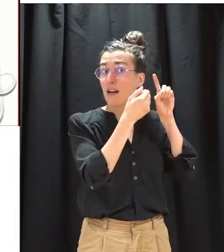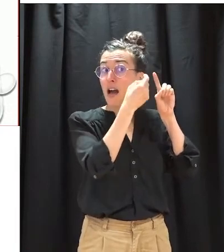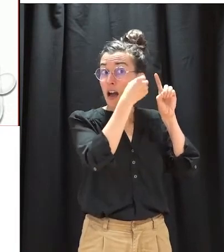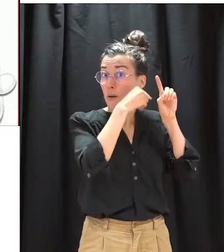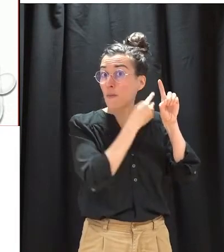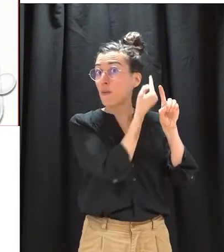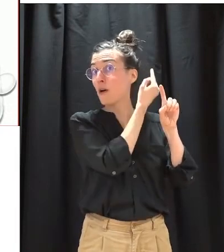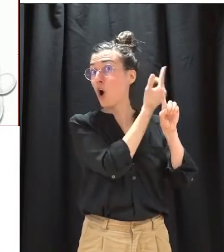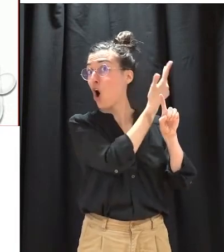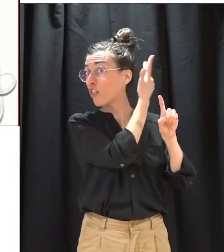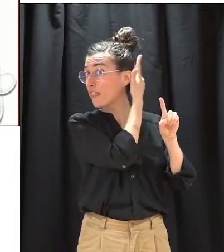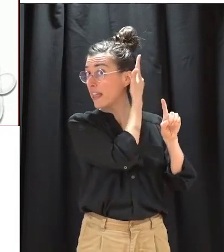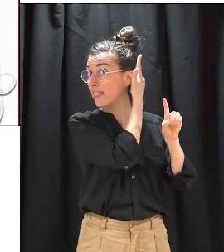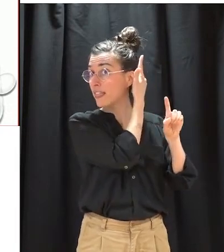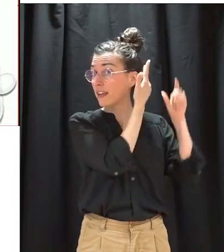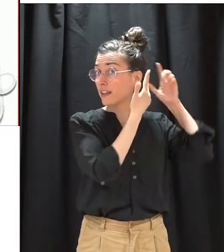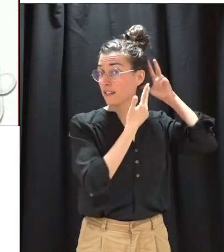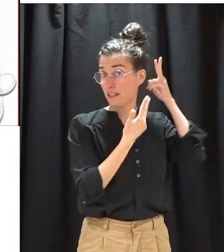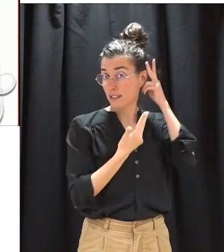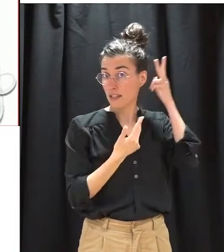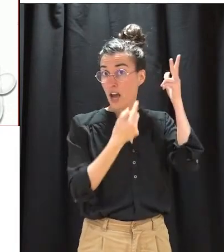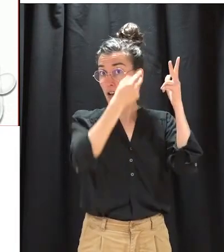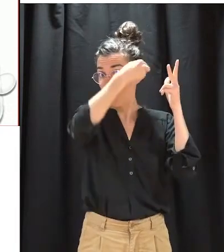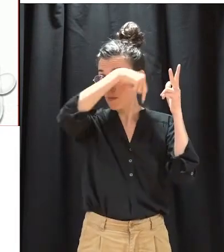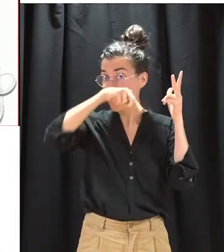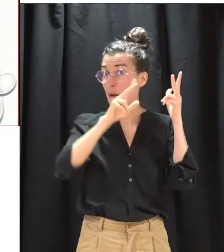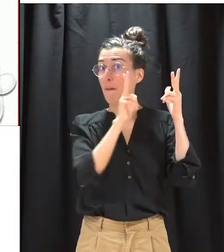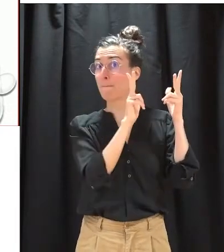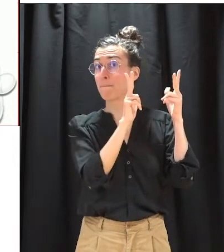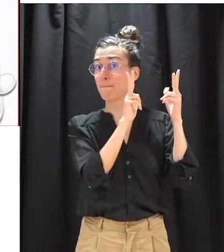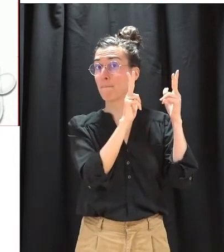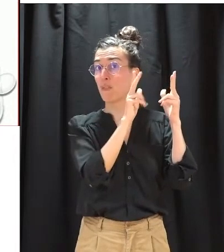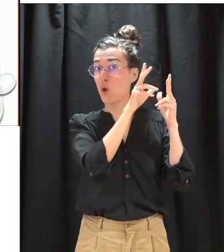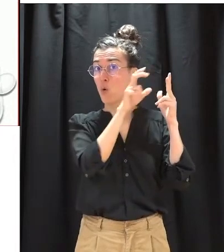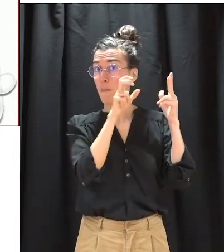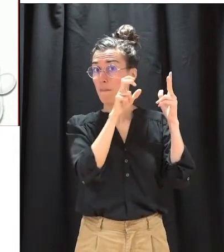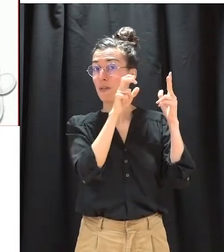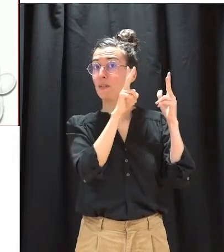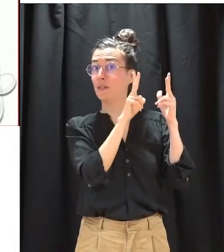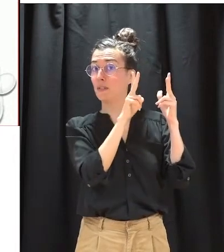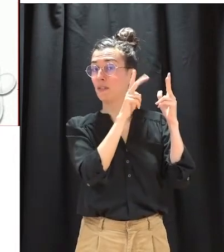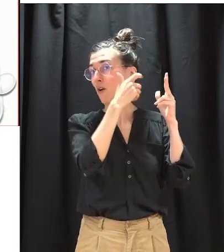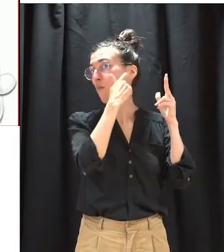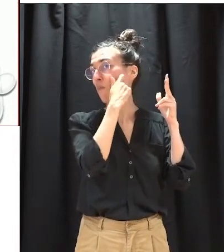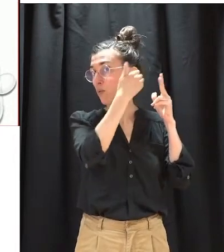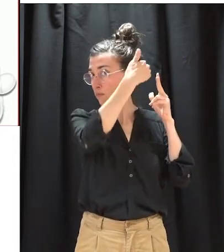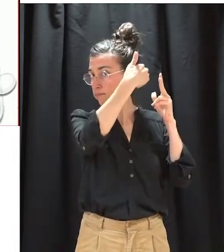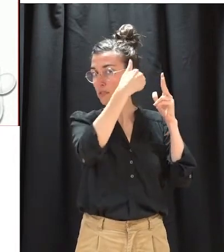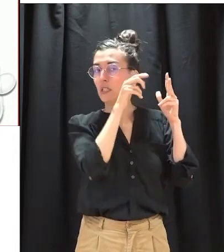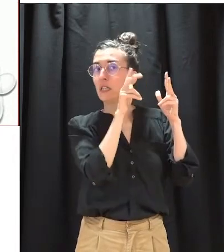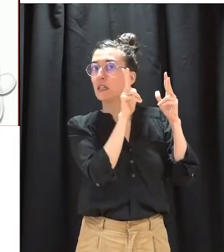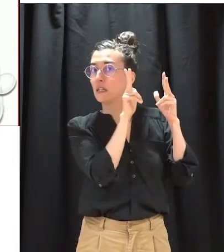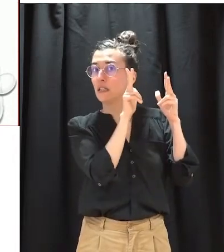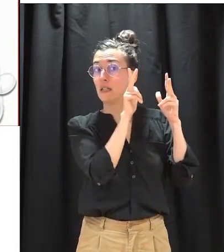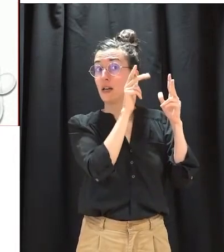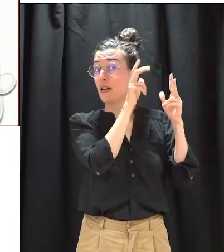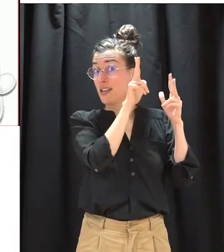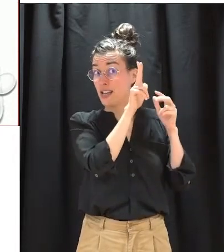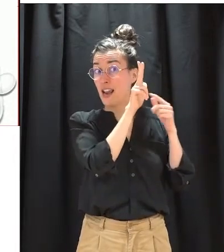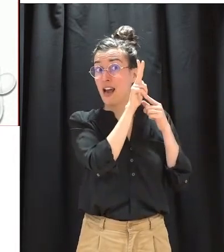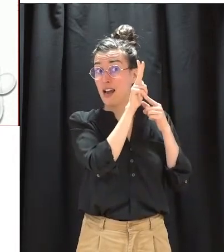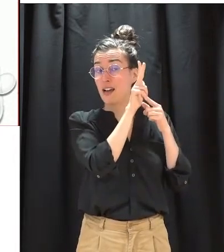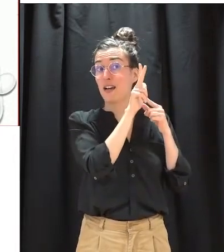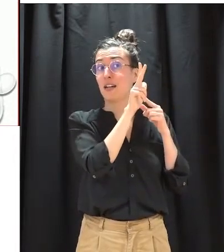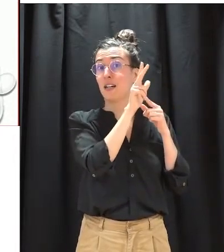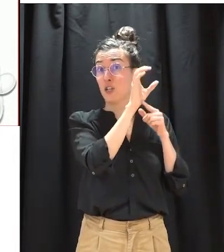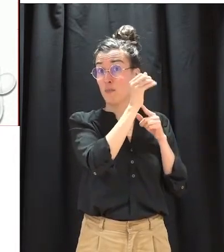ensuite, l'antenne va le transmettre au récepteur qui se trouve sous la peau près de l'oreille. Et ensuite, ces signaux numériques vont être envoyés via cette